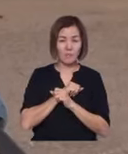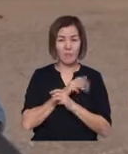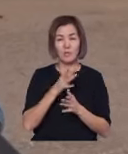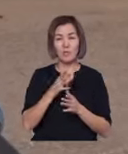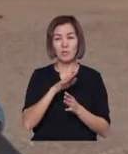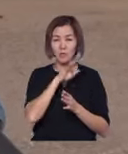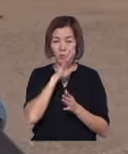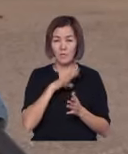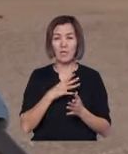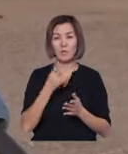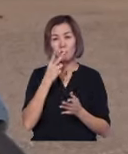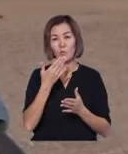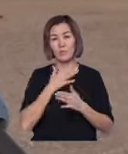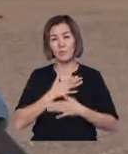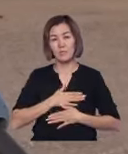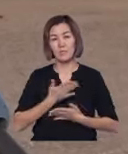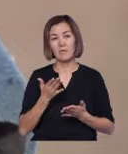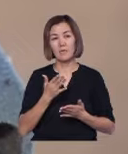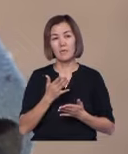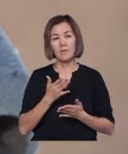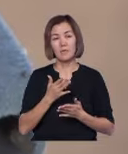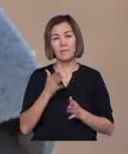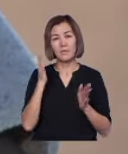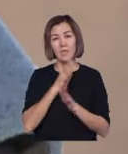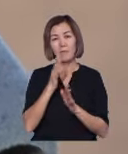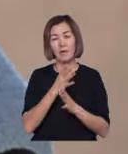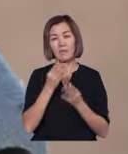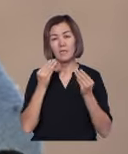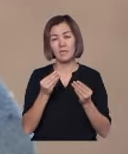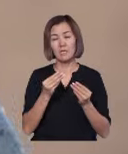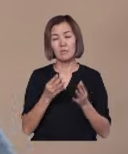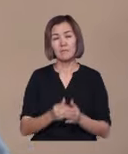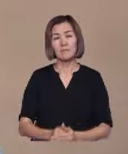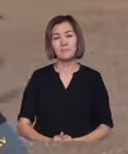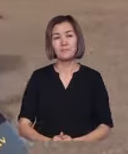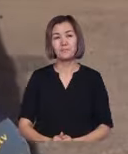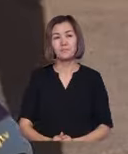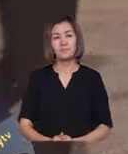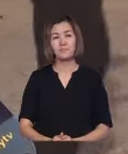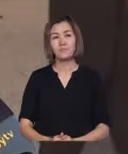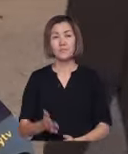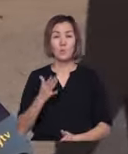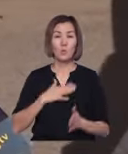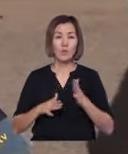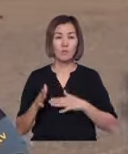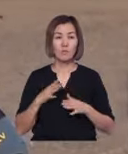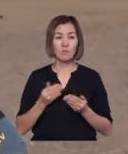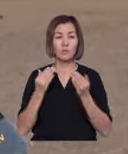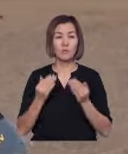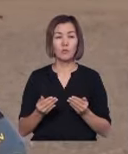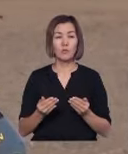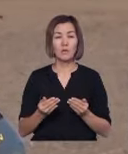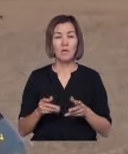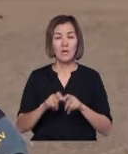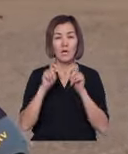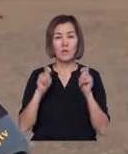көріп өзімізді риза болып тұрмыз. Айналасы не деген керемет, тура жайлау сияқты. Өзімізде қуанып тұрмыз. Бүгін онымен қоса мен